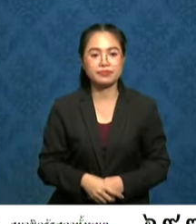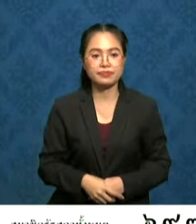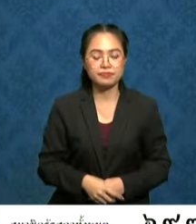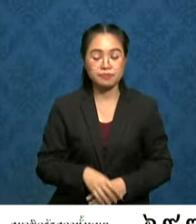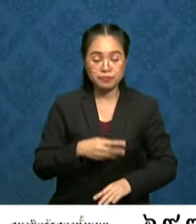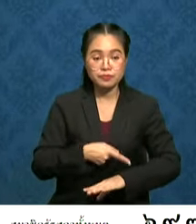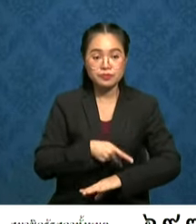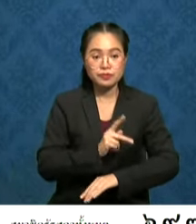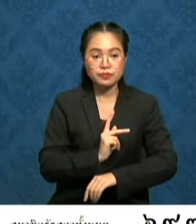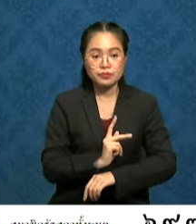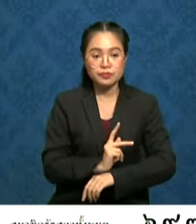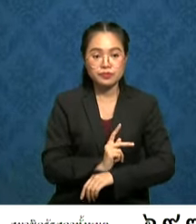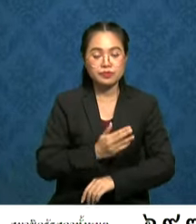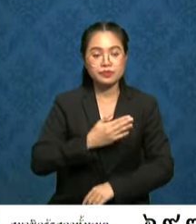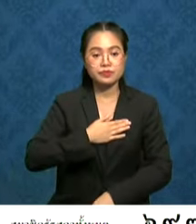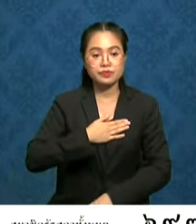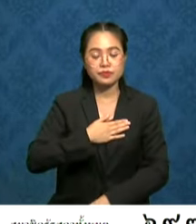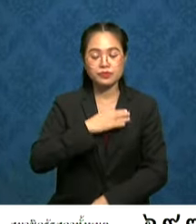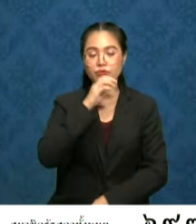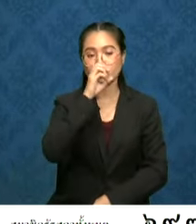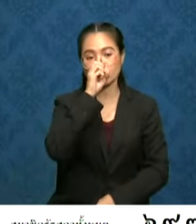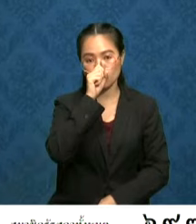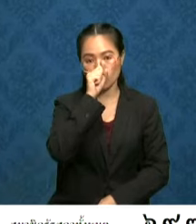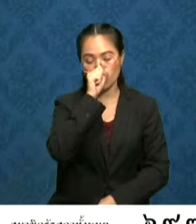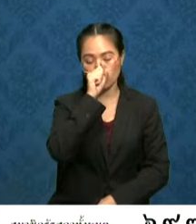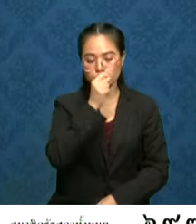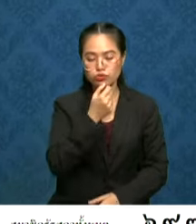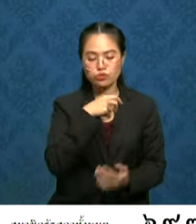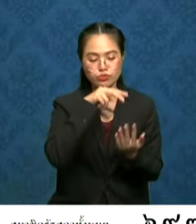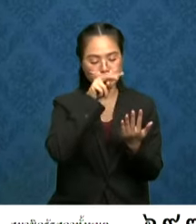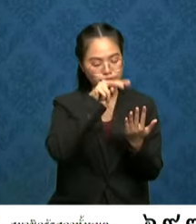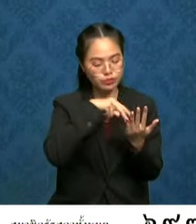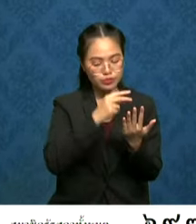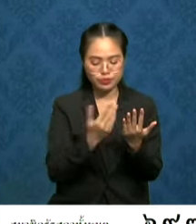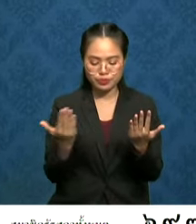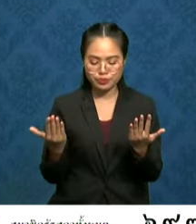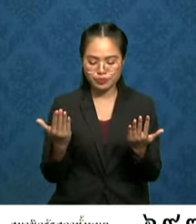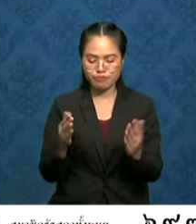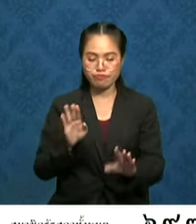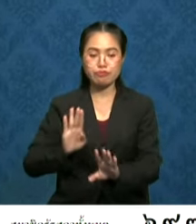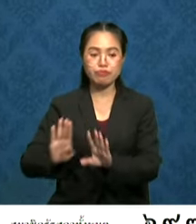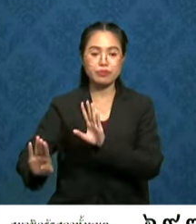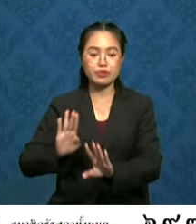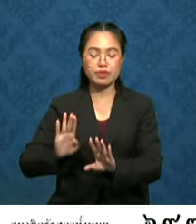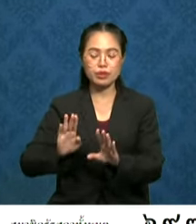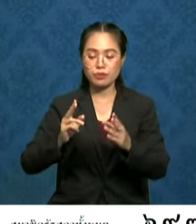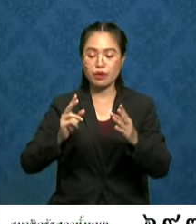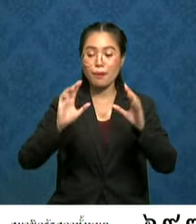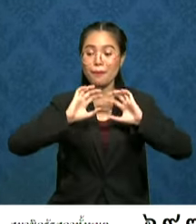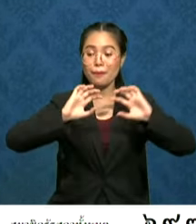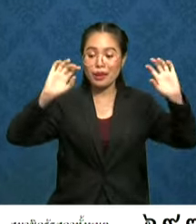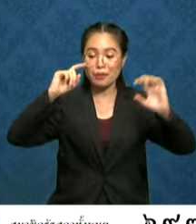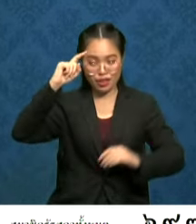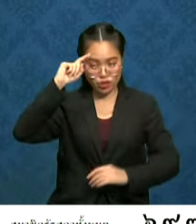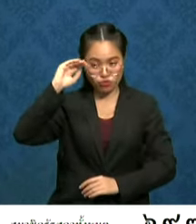ประธานคะเมื่อดิฉันได้ลองเอาคำแถลงนี้ไปเทียบกับคำแถลงของรัฐบาลท่านเศรษฐาก็พบ